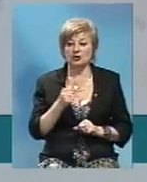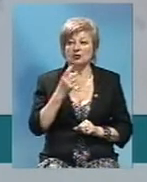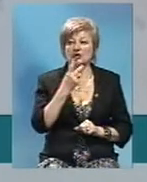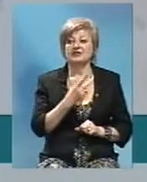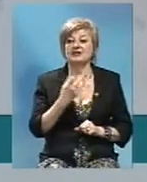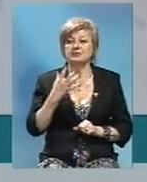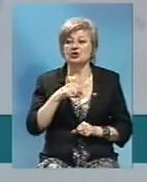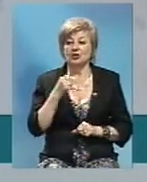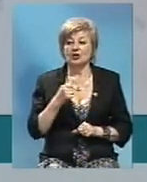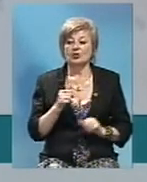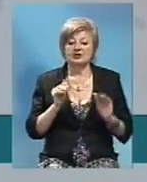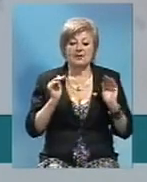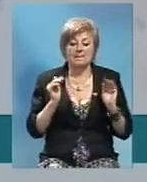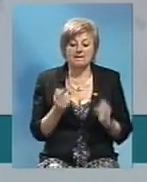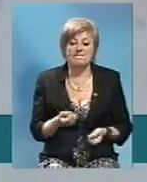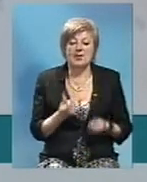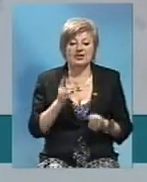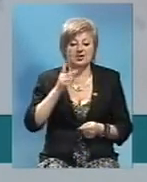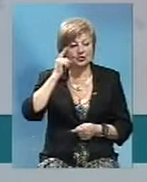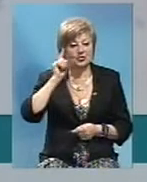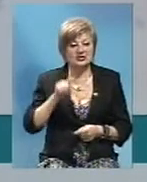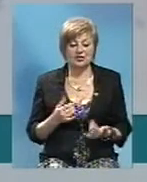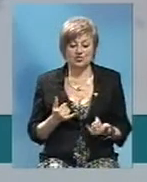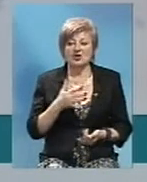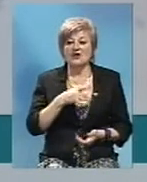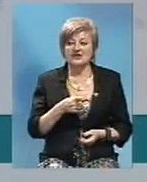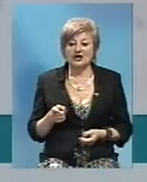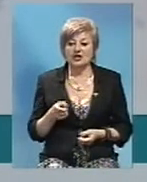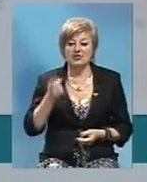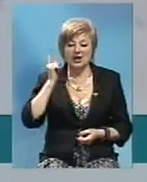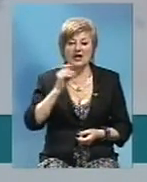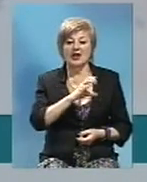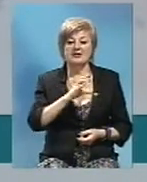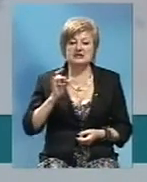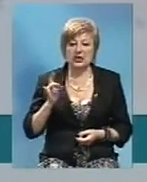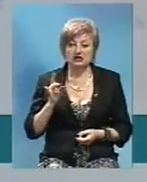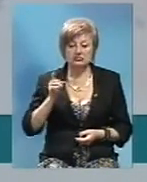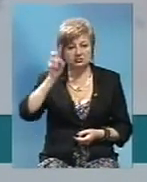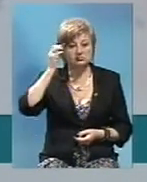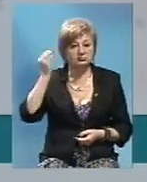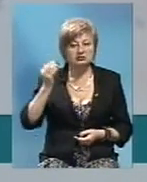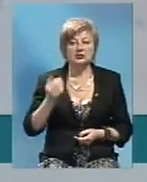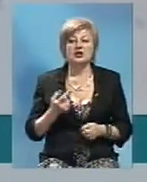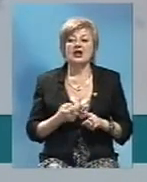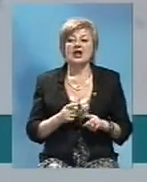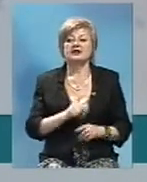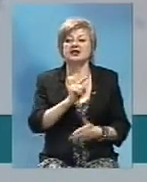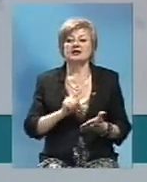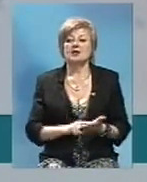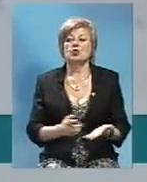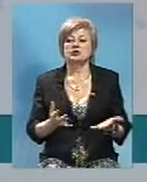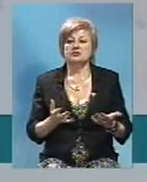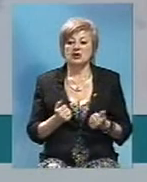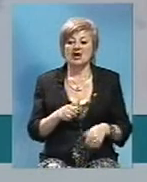1914-1925 год. О нем очень мало, к сожалению, кто знает в современное время. Это еще, соответственно, Российская империя. И тогда за этот вопрос